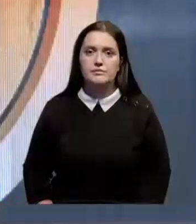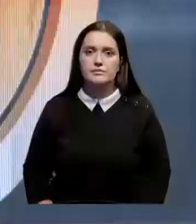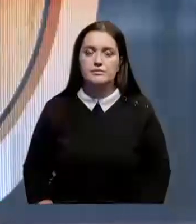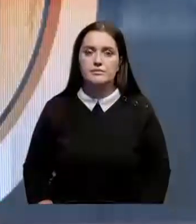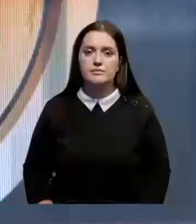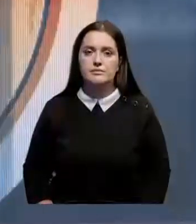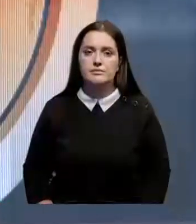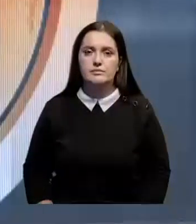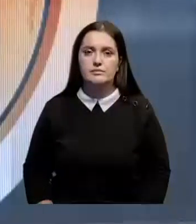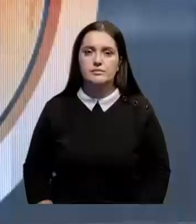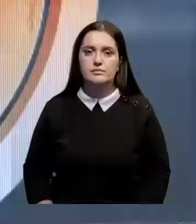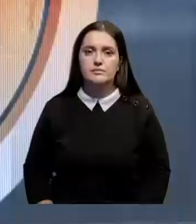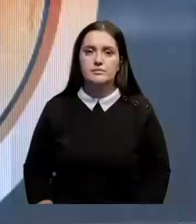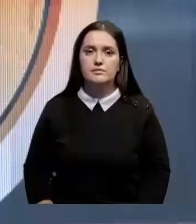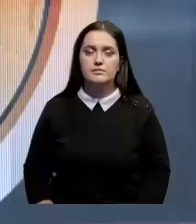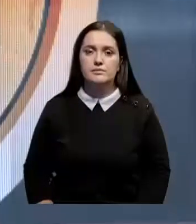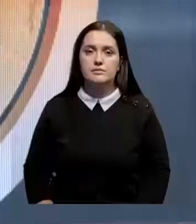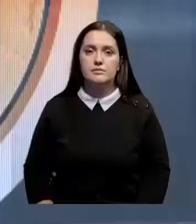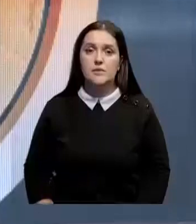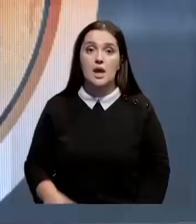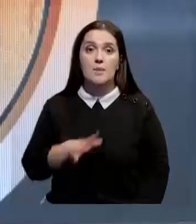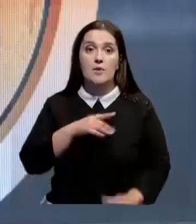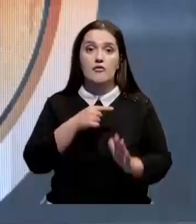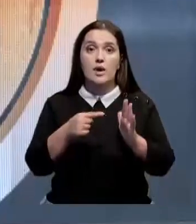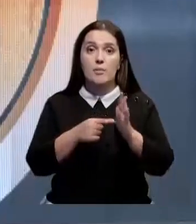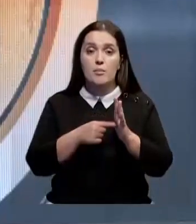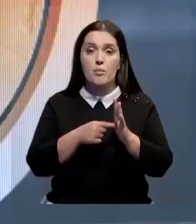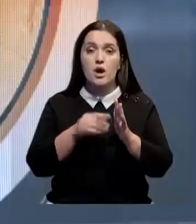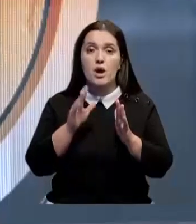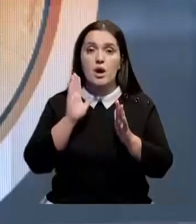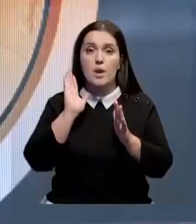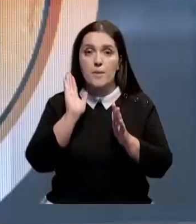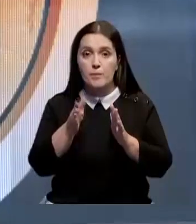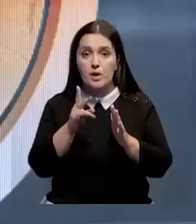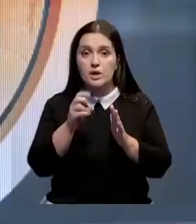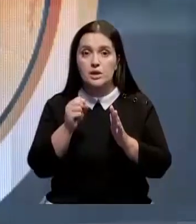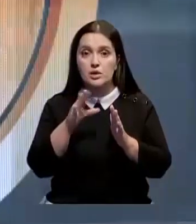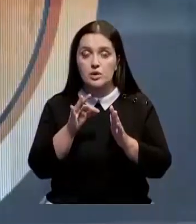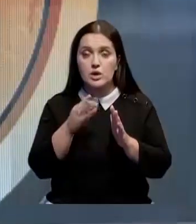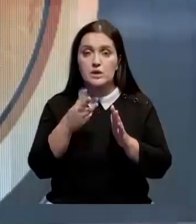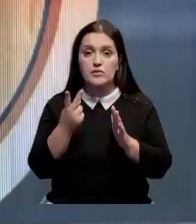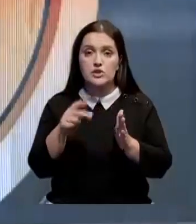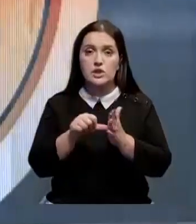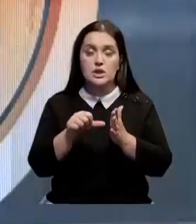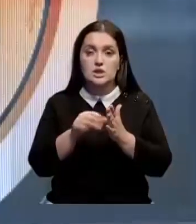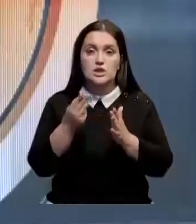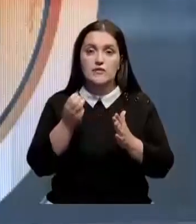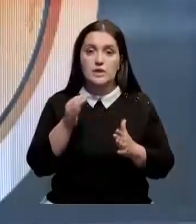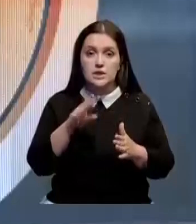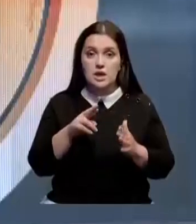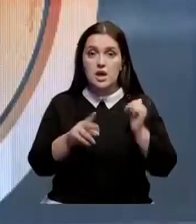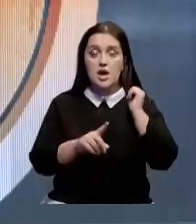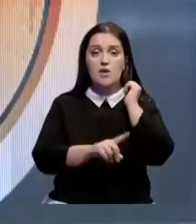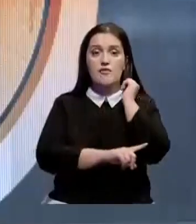Но главный ньюсмейкер саммита, конечно, не Япония. До этого своеобразной интригой был вопрос, появится ли у НАТО 32-й член в виде